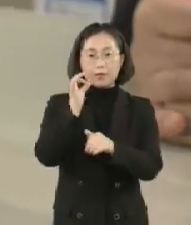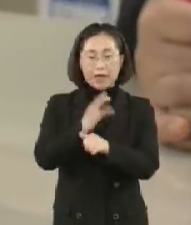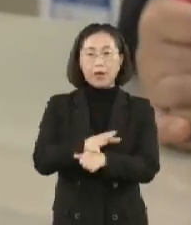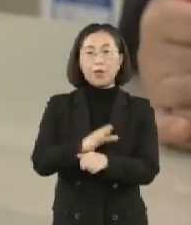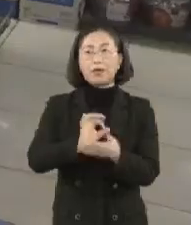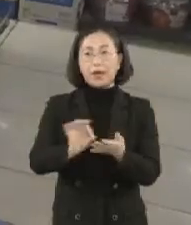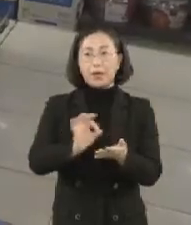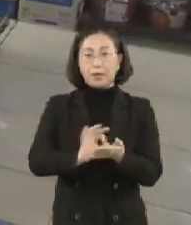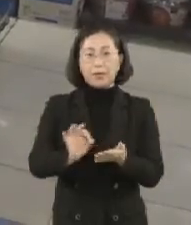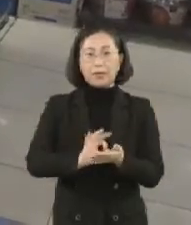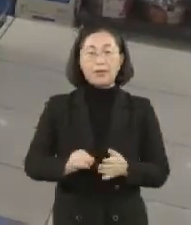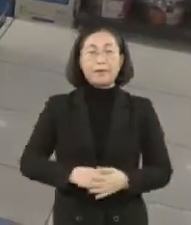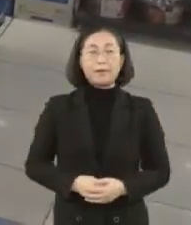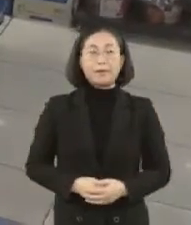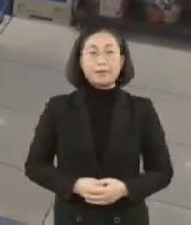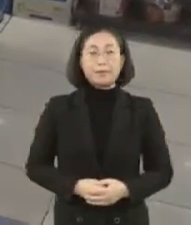했습니다